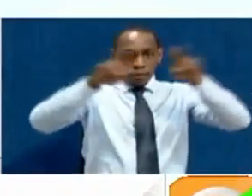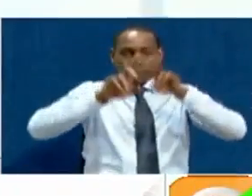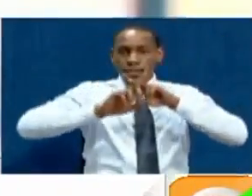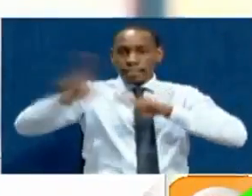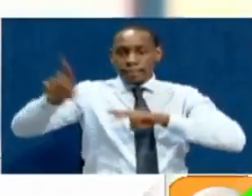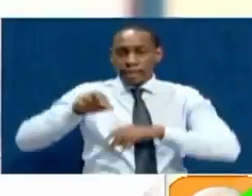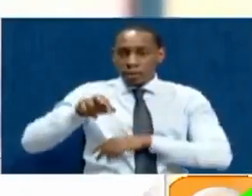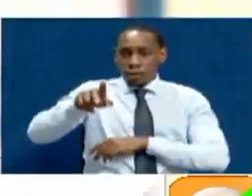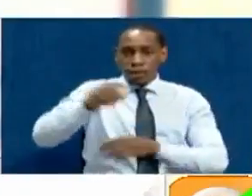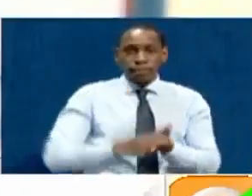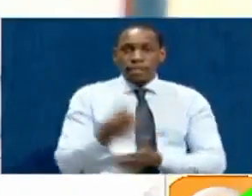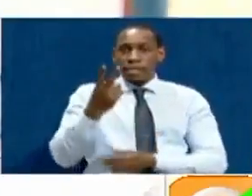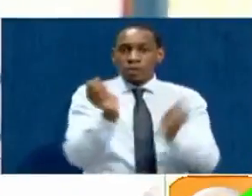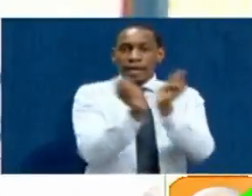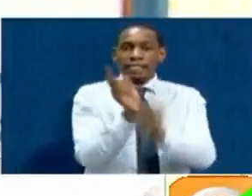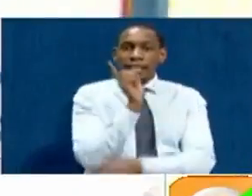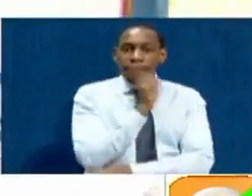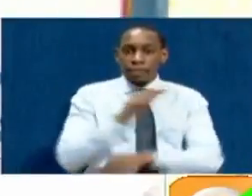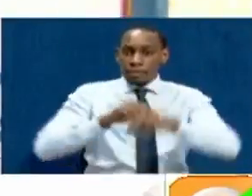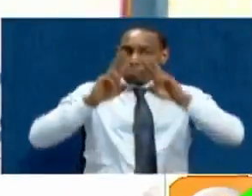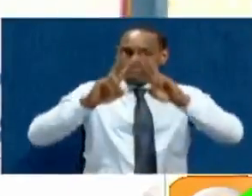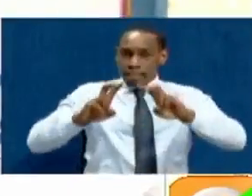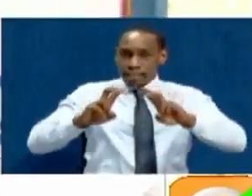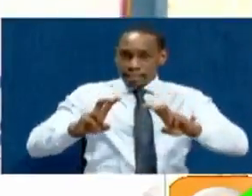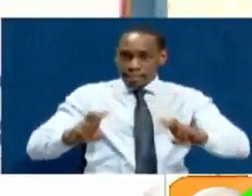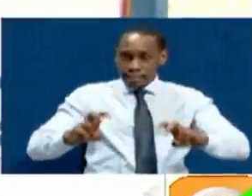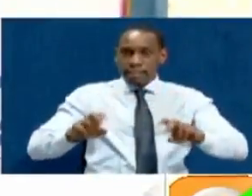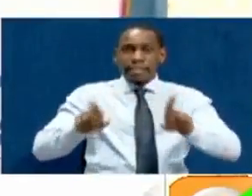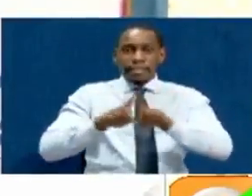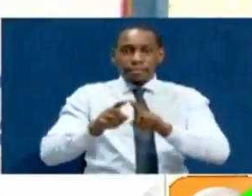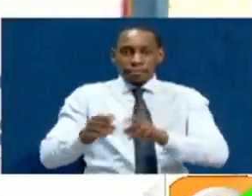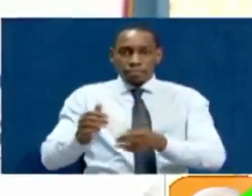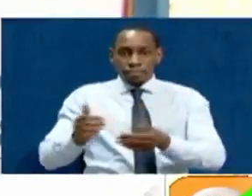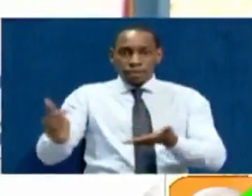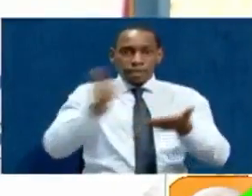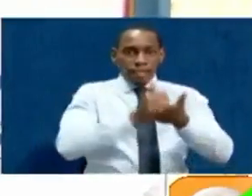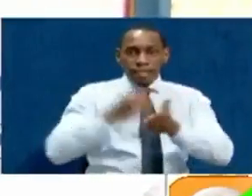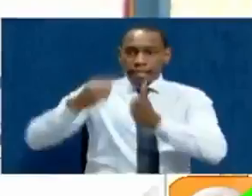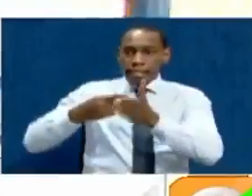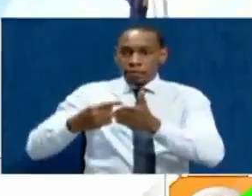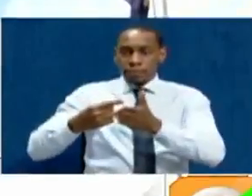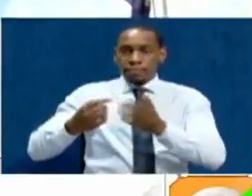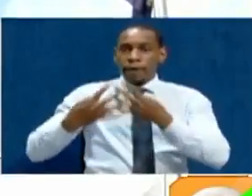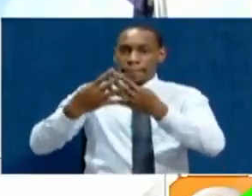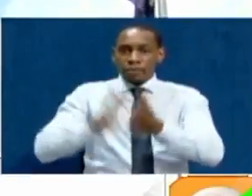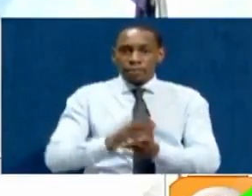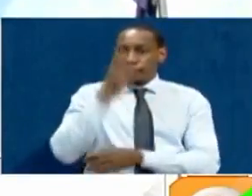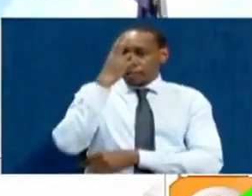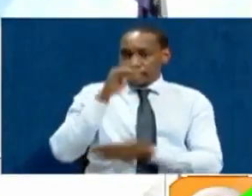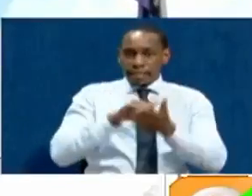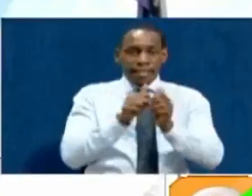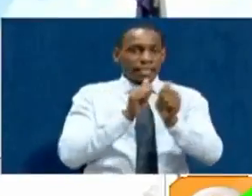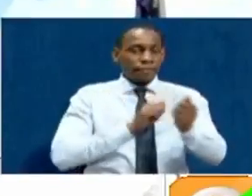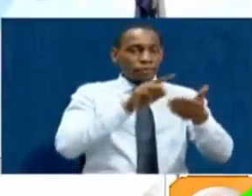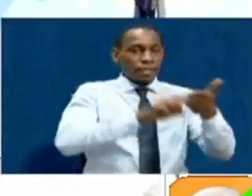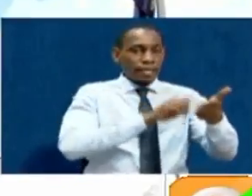kwa miguu. Wawili wao walitiwa nguvuni katika msako uliofuata na sasa wamepelekwa katika gereza la industrial area. Washukiwa hao